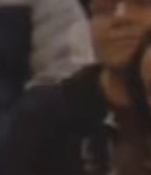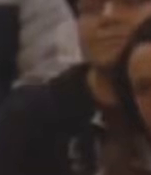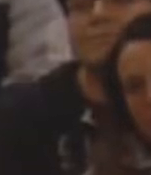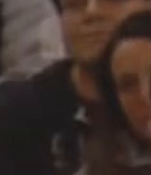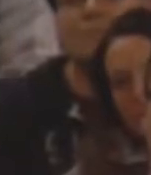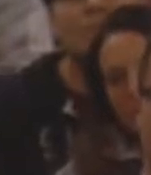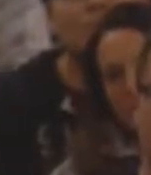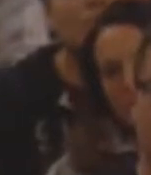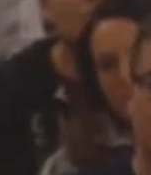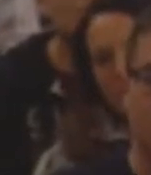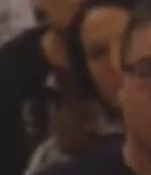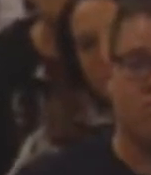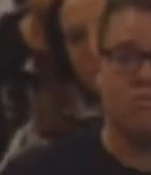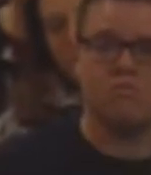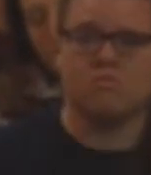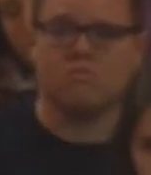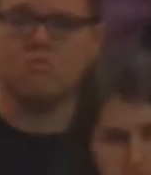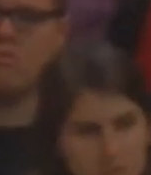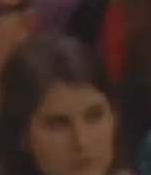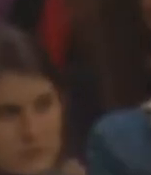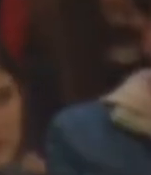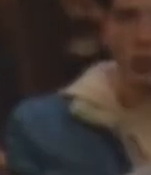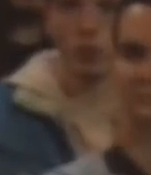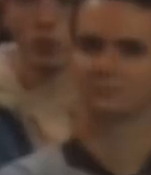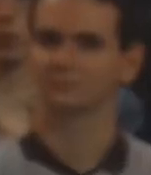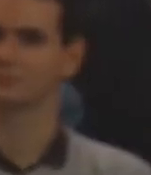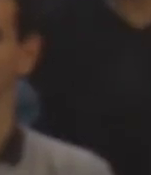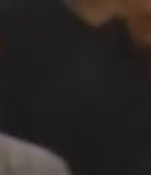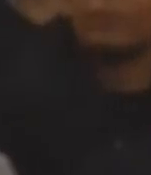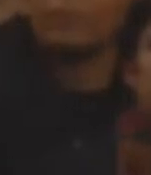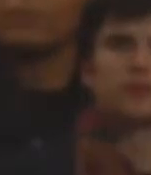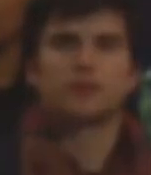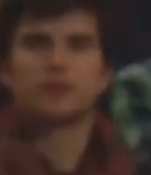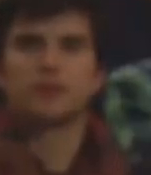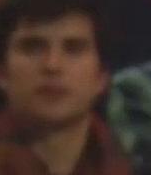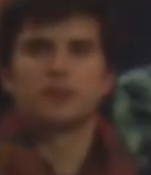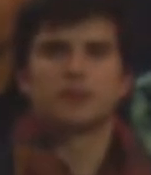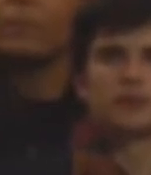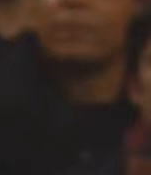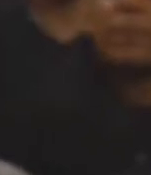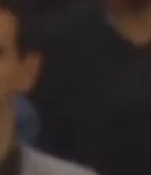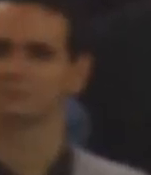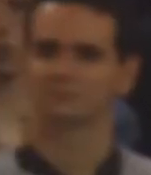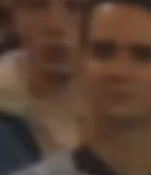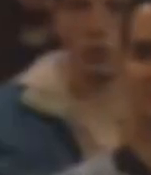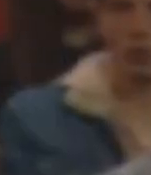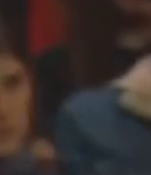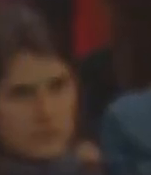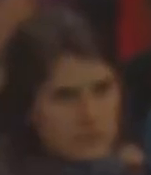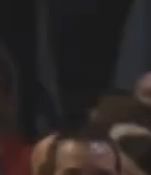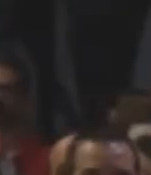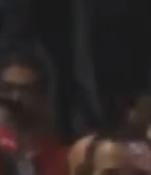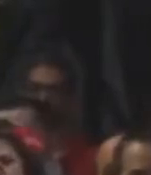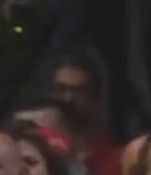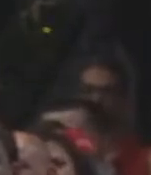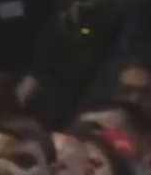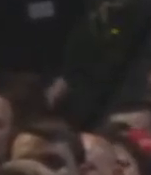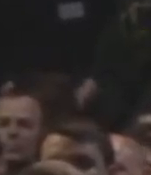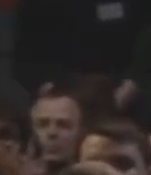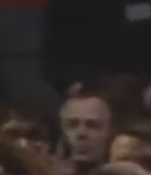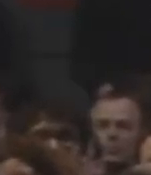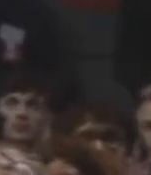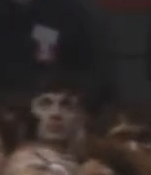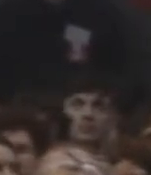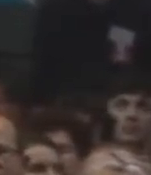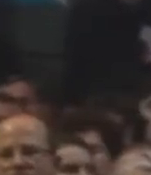les choses. On nous avait promis que les travailleurs auraient le droit de préemption sur leur entreprise quand celui qui la possède